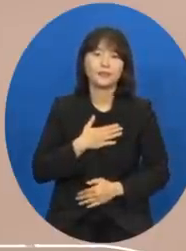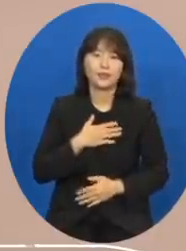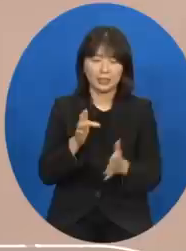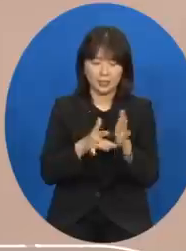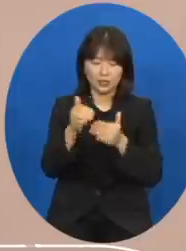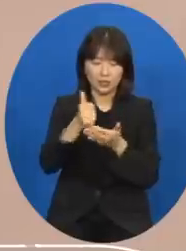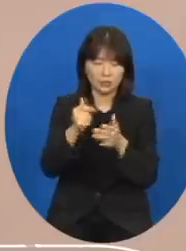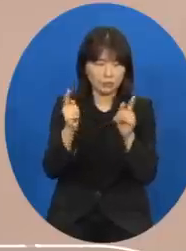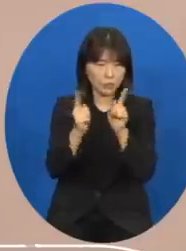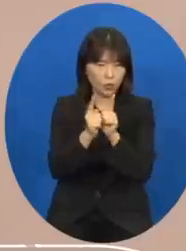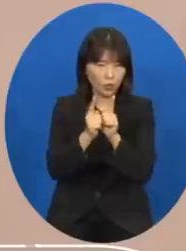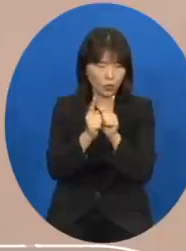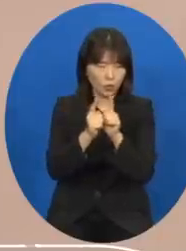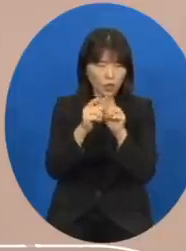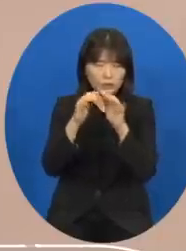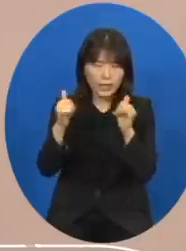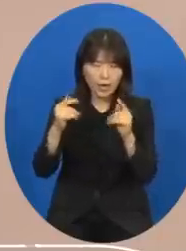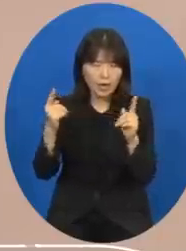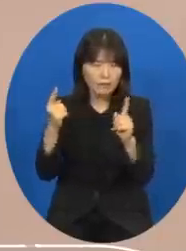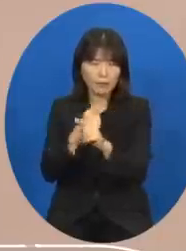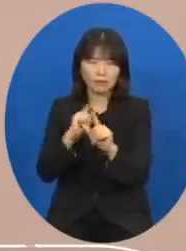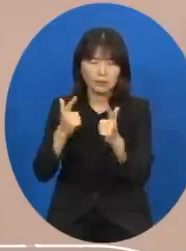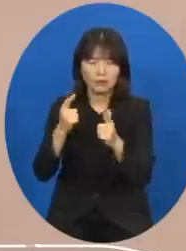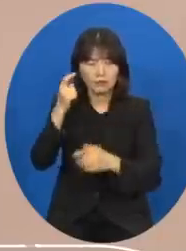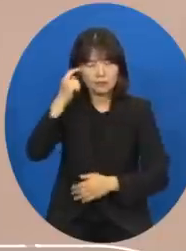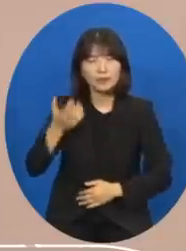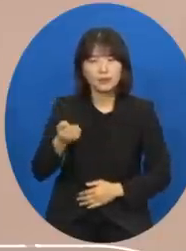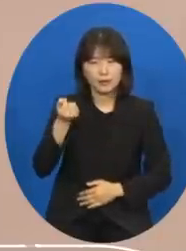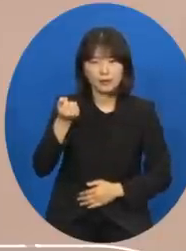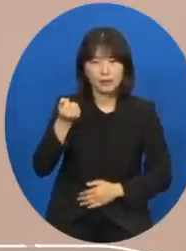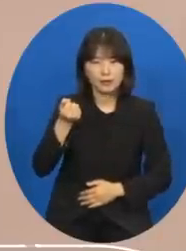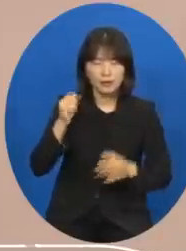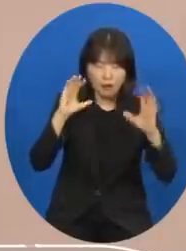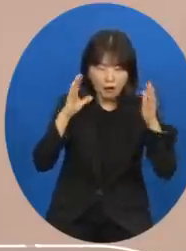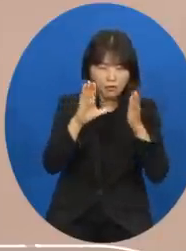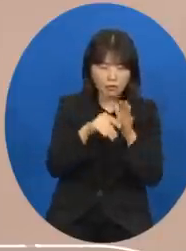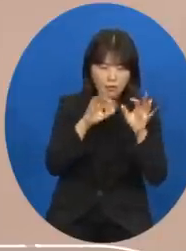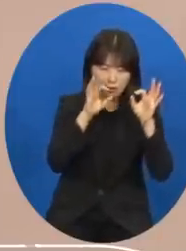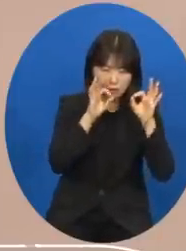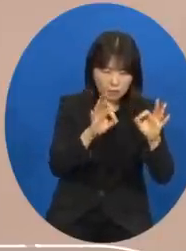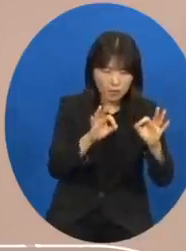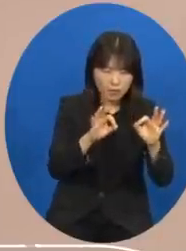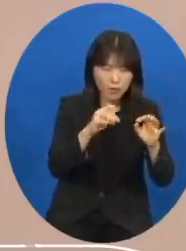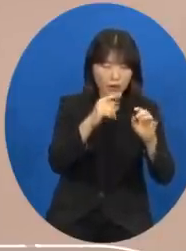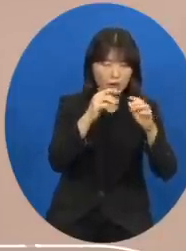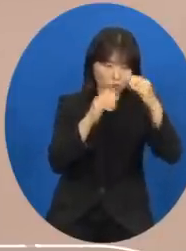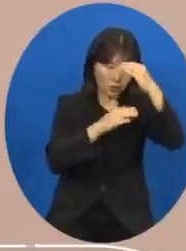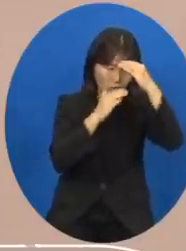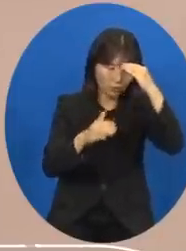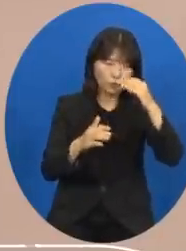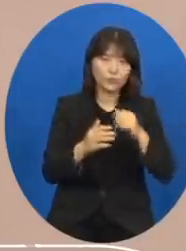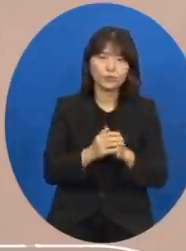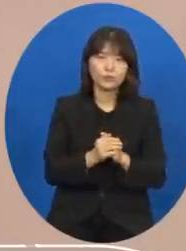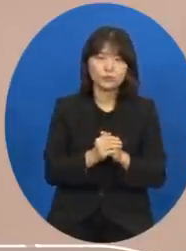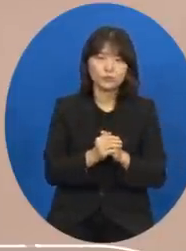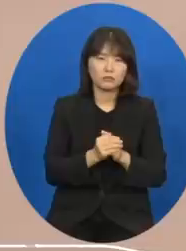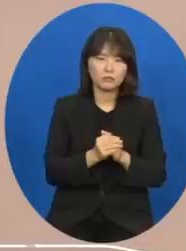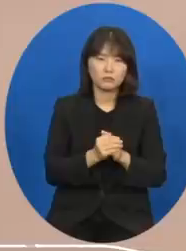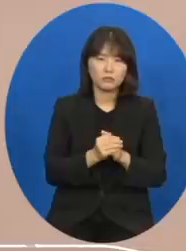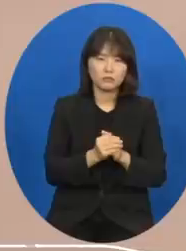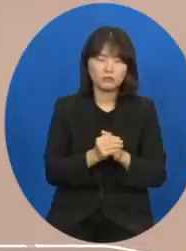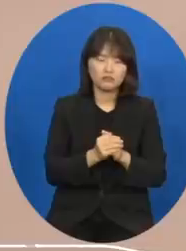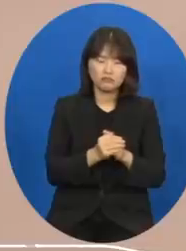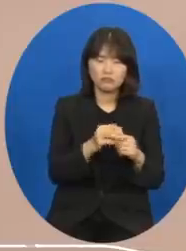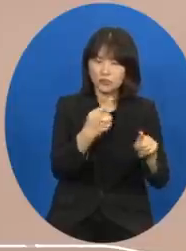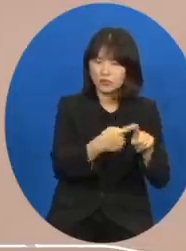예수님을 믿어도 사람은 안 바뀌는 줄 알았어요. 제가 어릴 때부터 보았던 교회 교인들이 그랬고 안